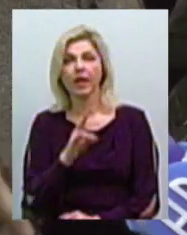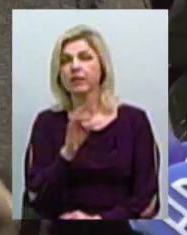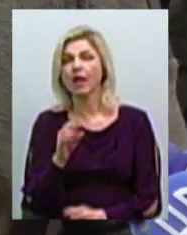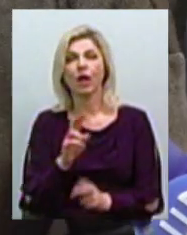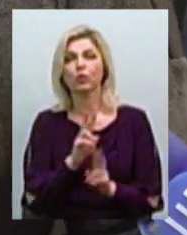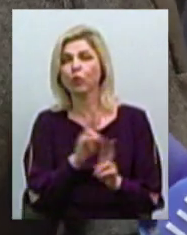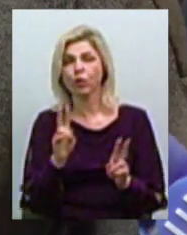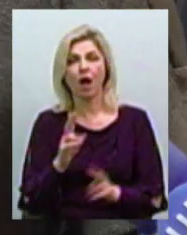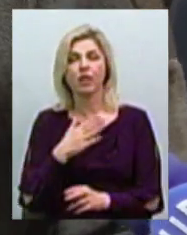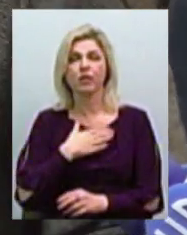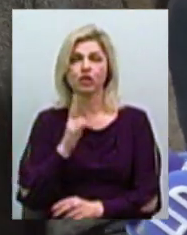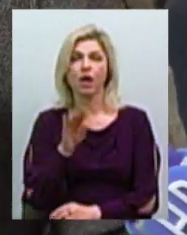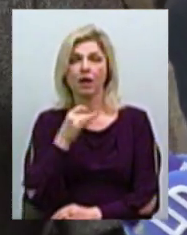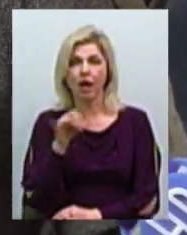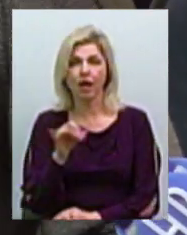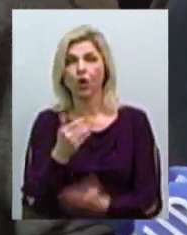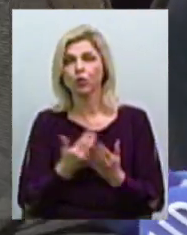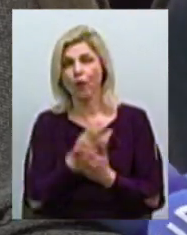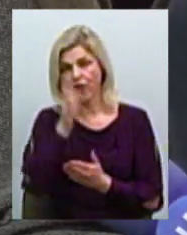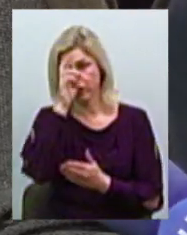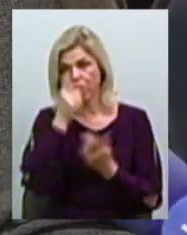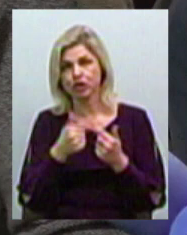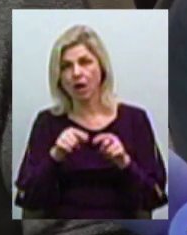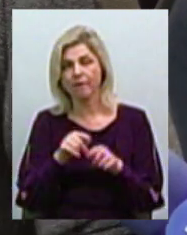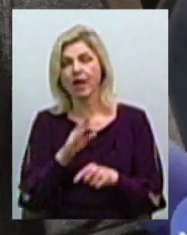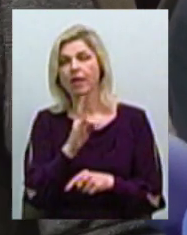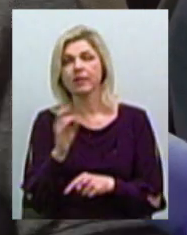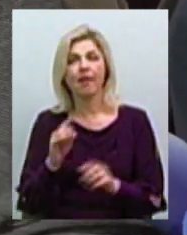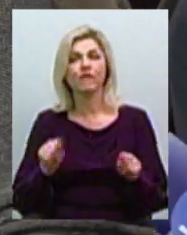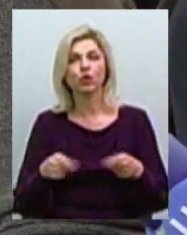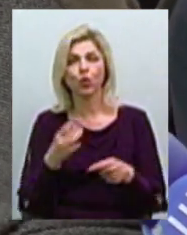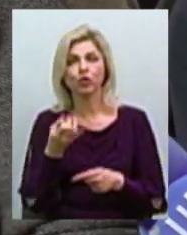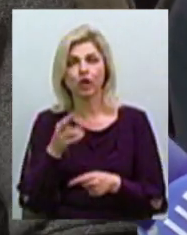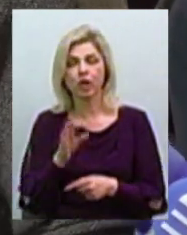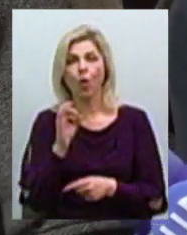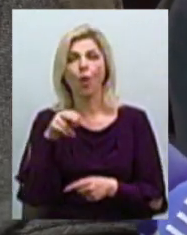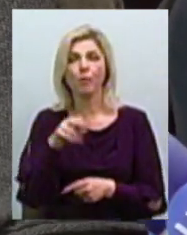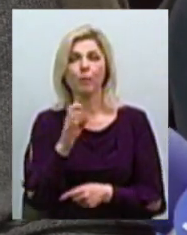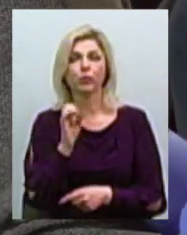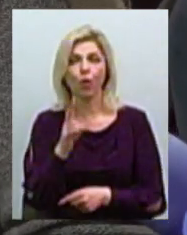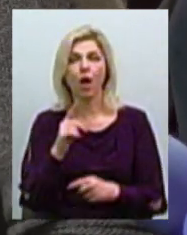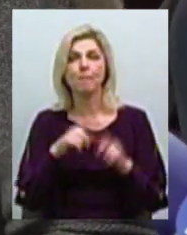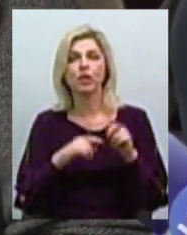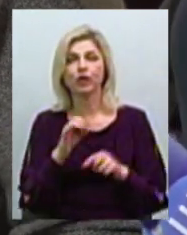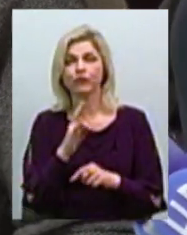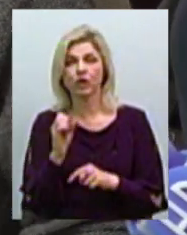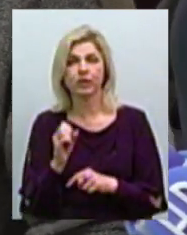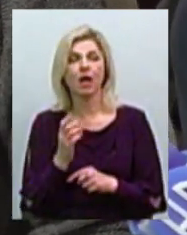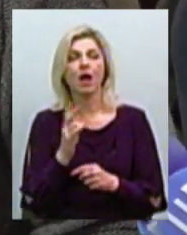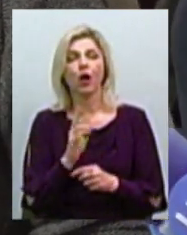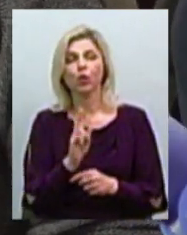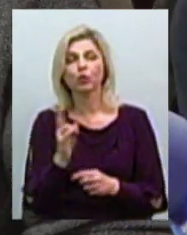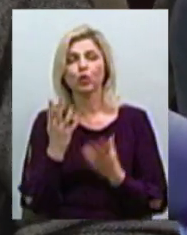ни наш край, ни Новодержава, ни Відродження, ни оппозиционный блок, ни Батьківщина, ни кто там еще у нас